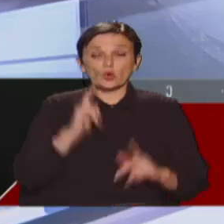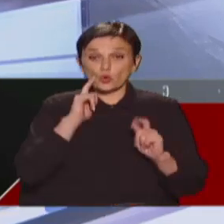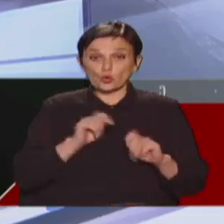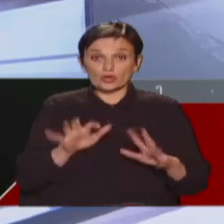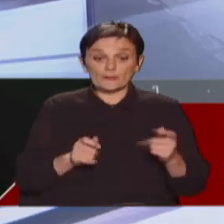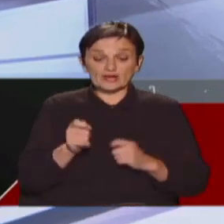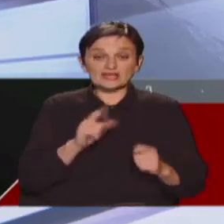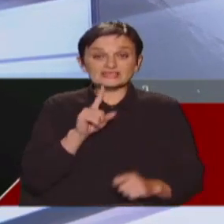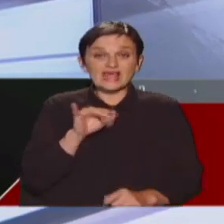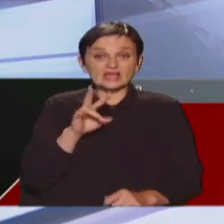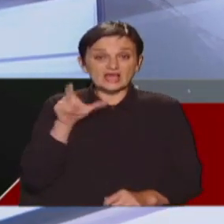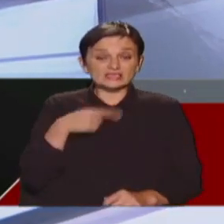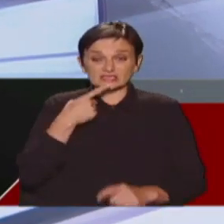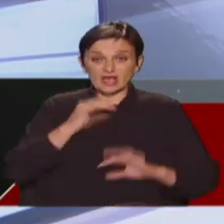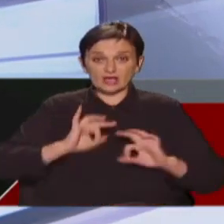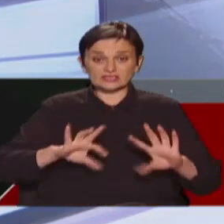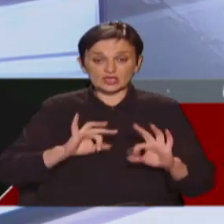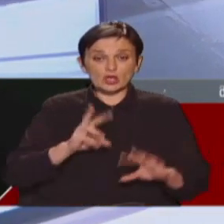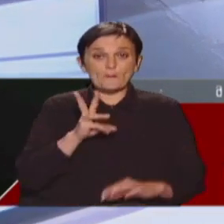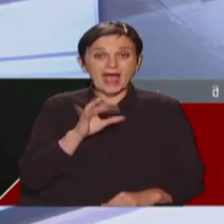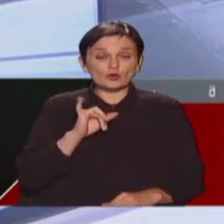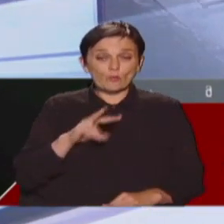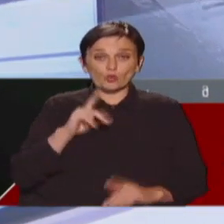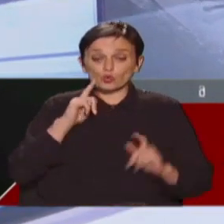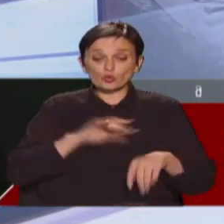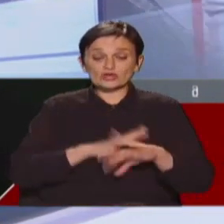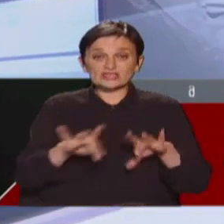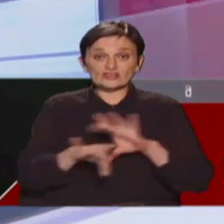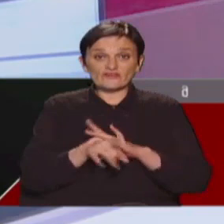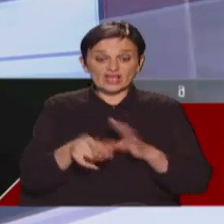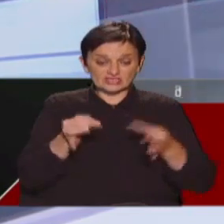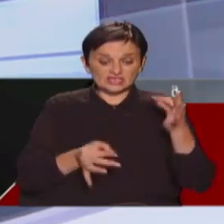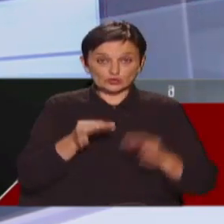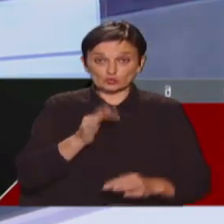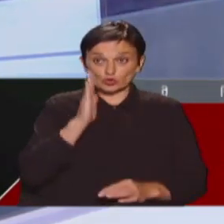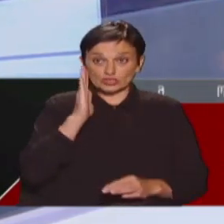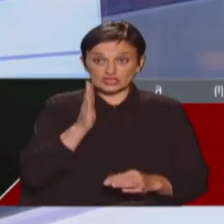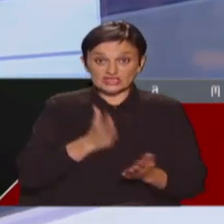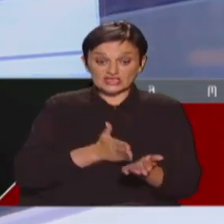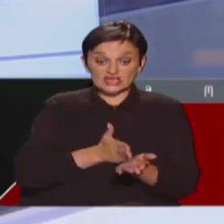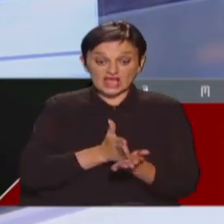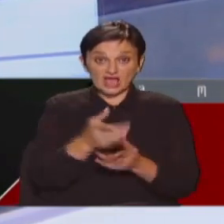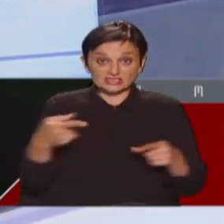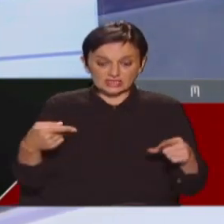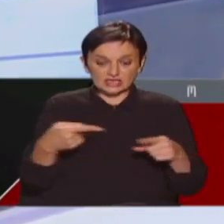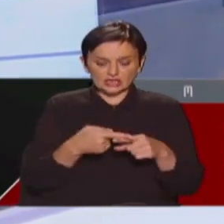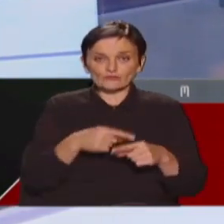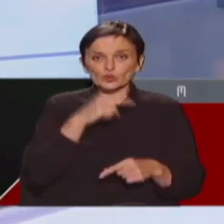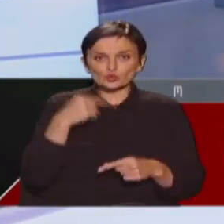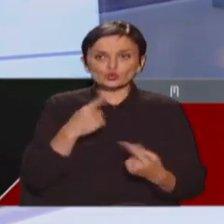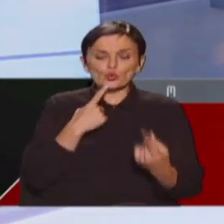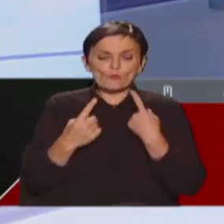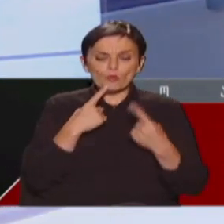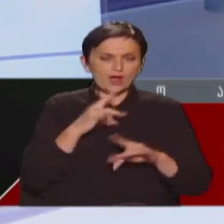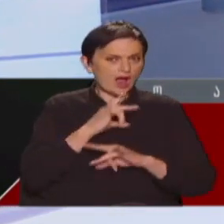Ucrainis prezidenti Volodymyr Zelenski ki atskhadebs rom Mariupolshi ukraineli tqoebis sasamartlo ikneba khazi romlis gadakvetis shemdegats rusetan